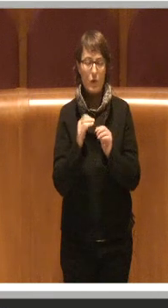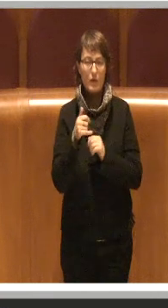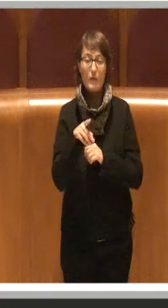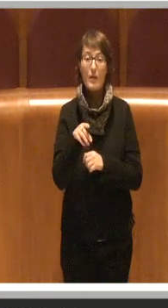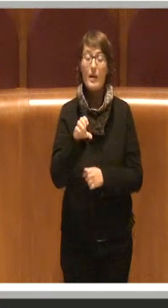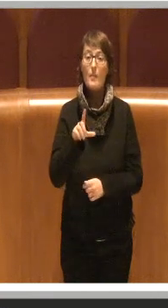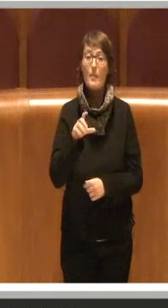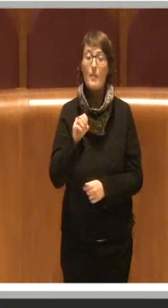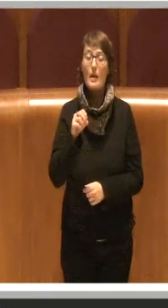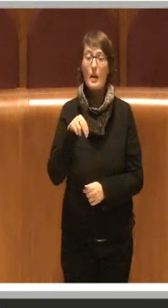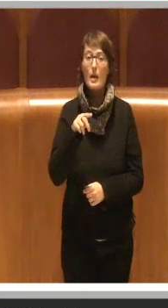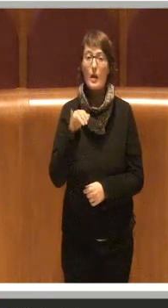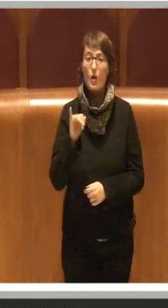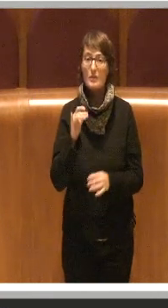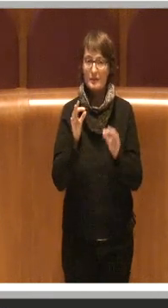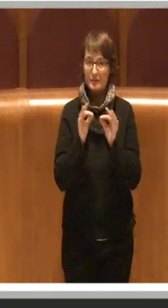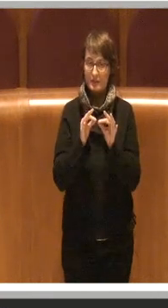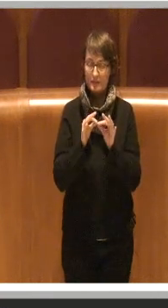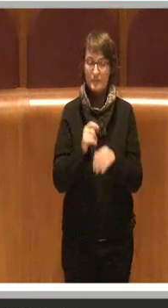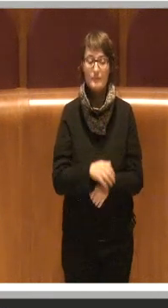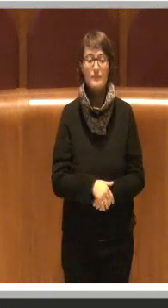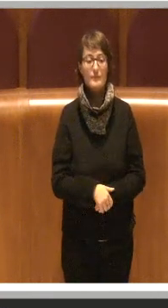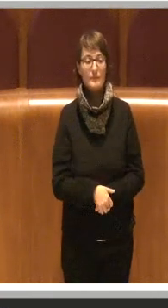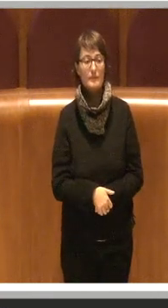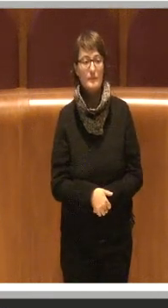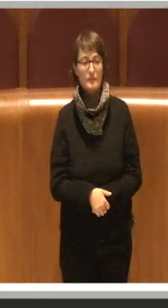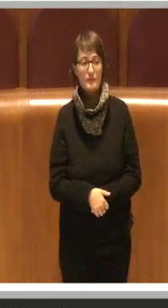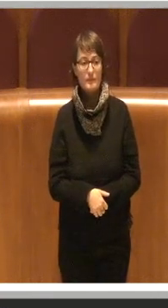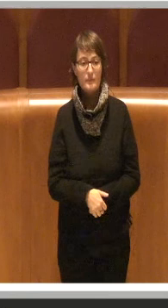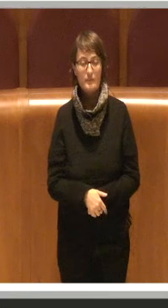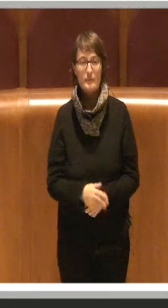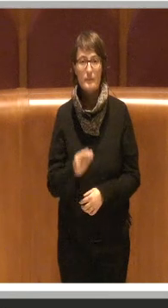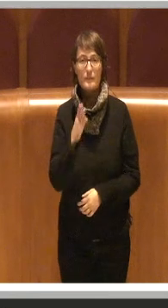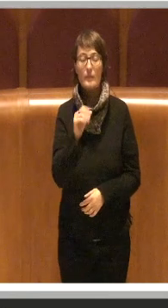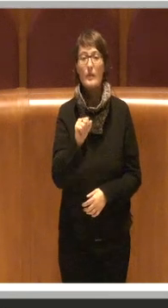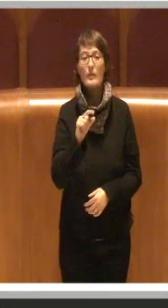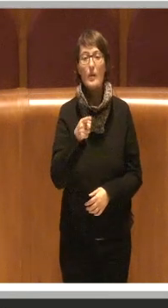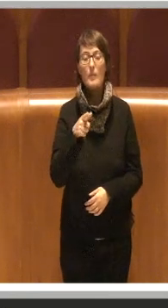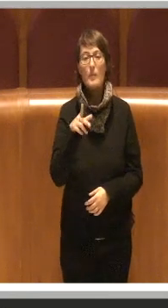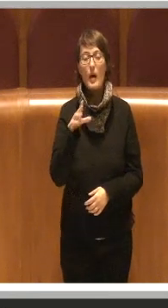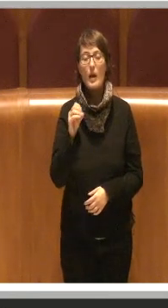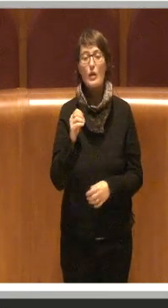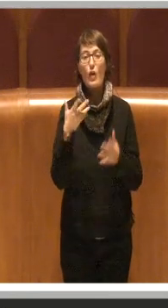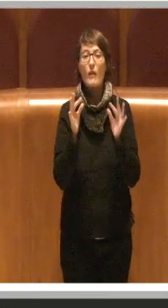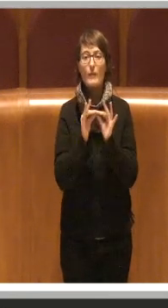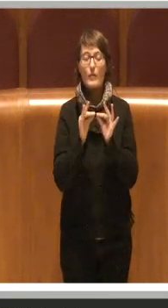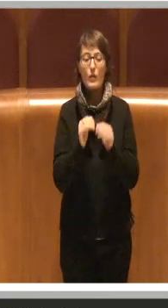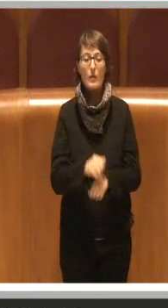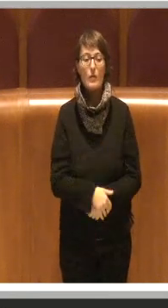Pelonzi favorevole. Pelonzi favorevole. Baglio favorevole. Baglio